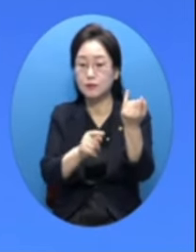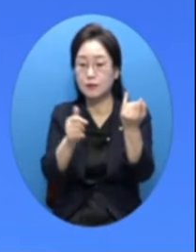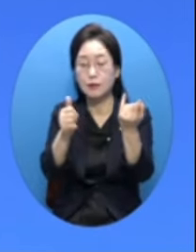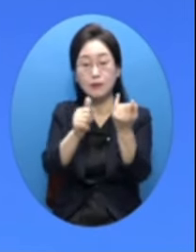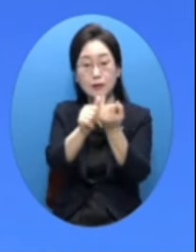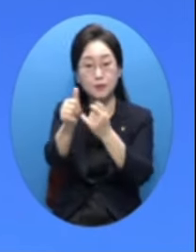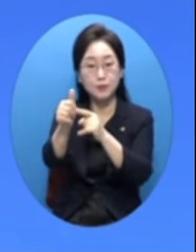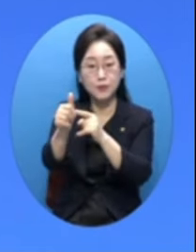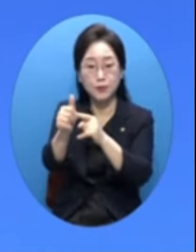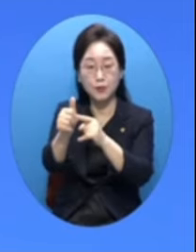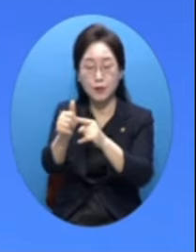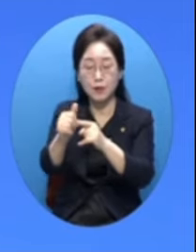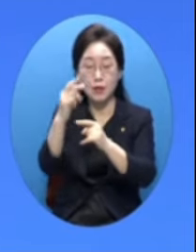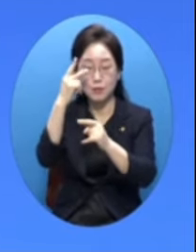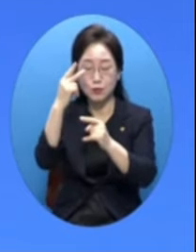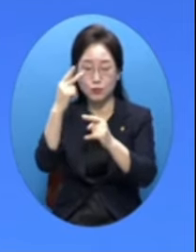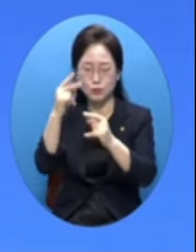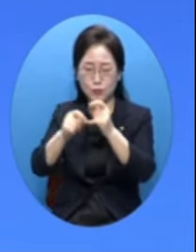남편이 영주권자라